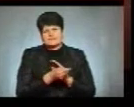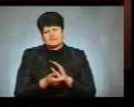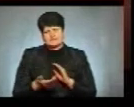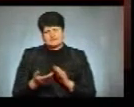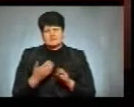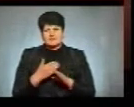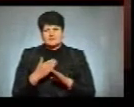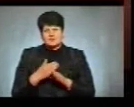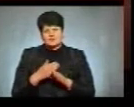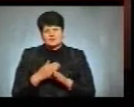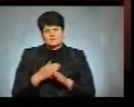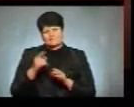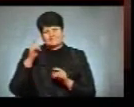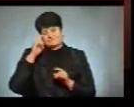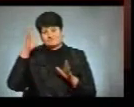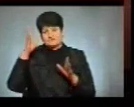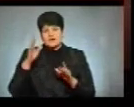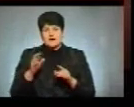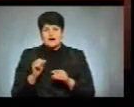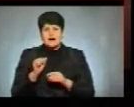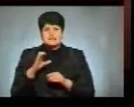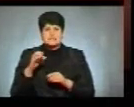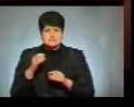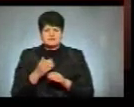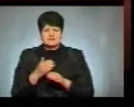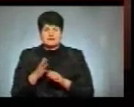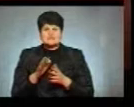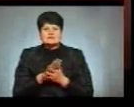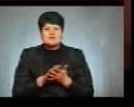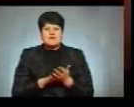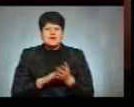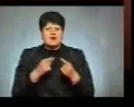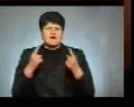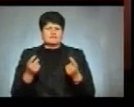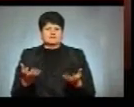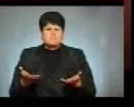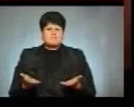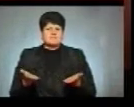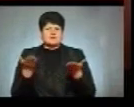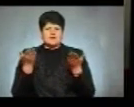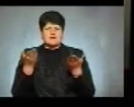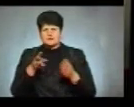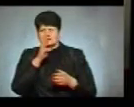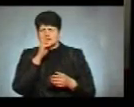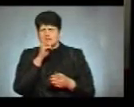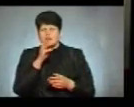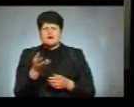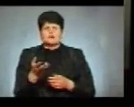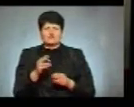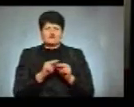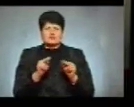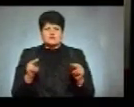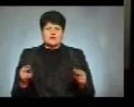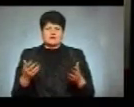частково навіть популістичний аспект із заявами там підняти зарплати